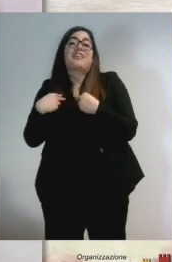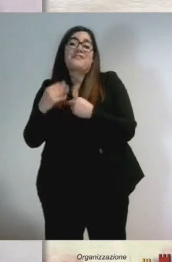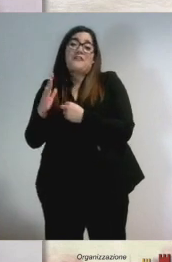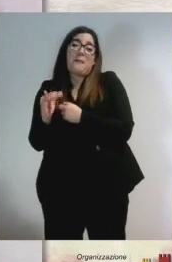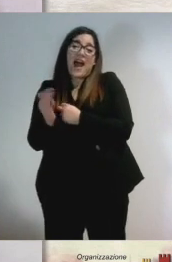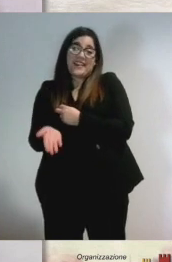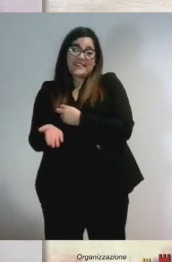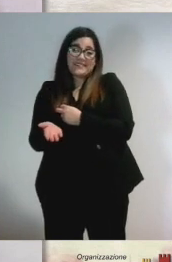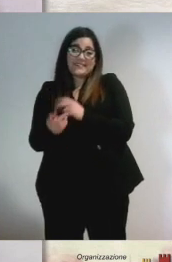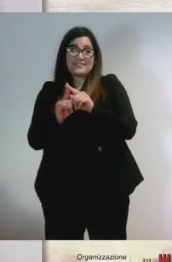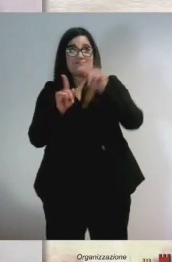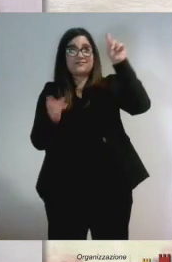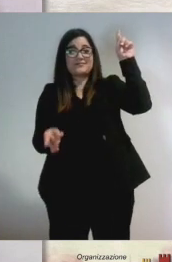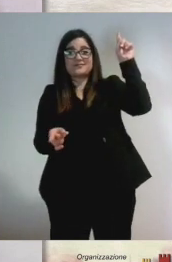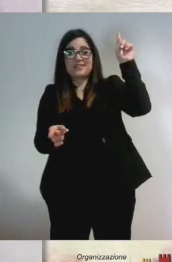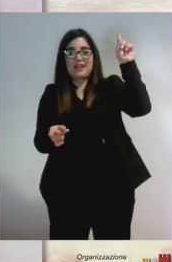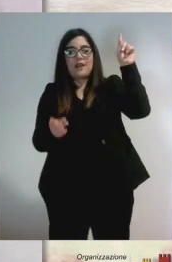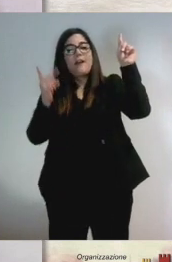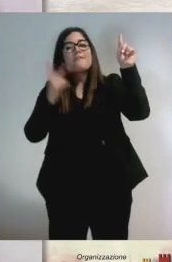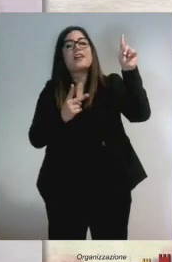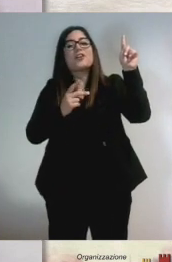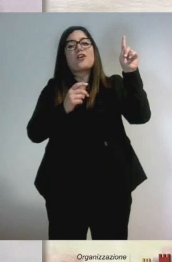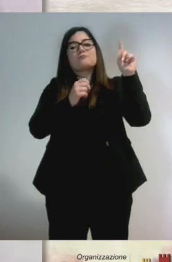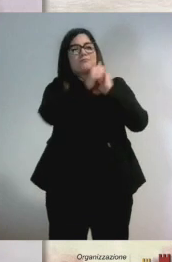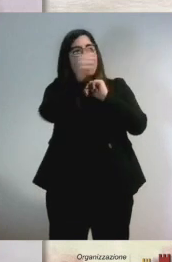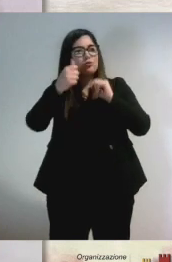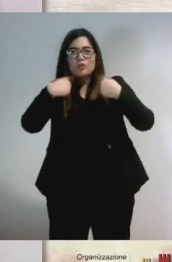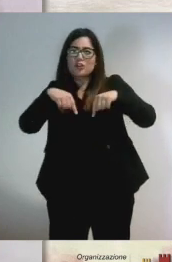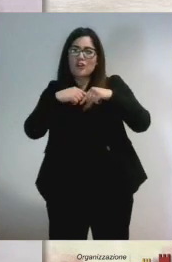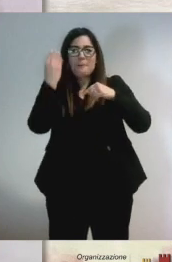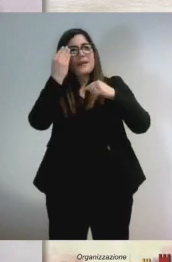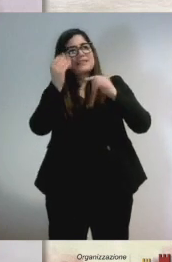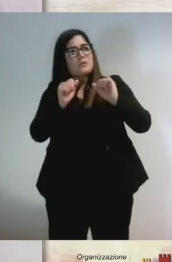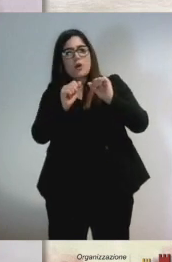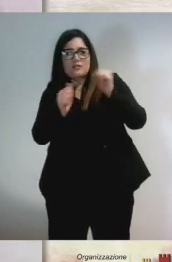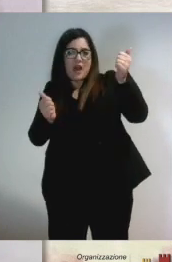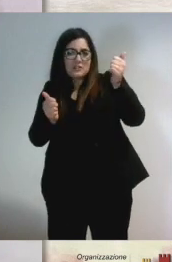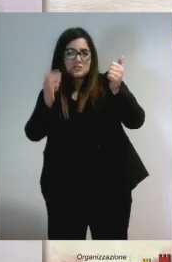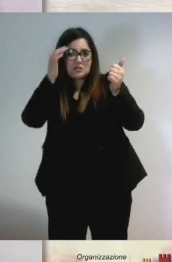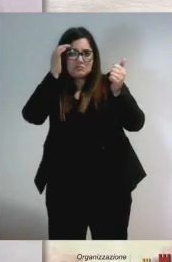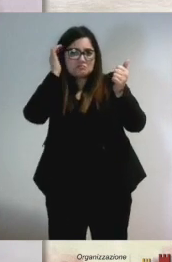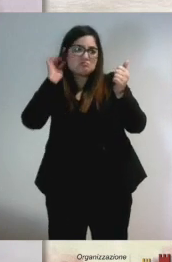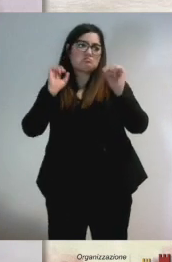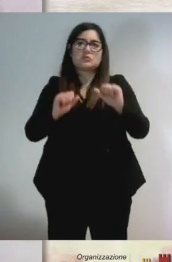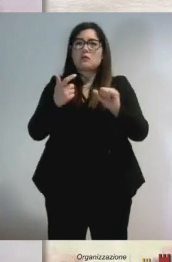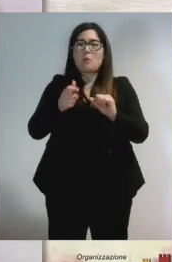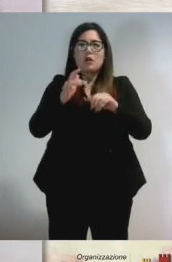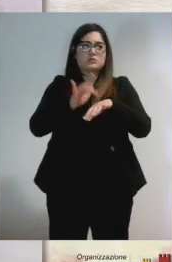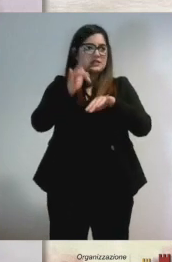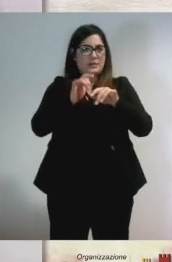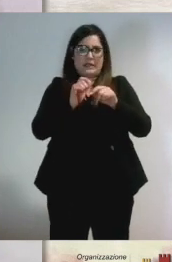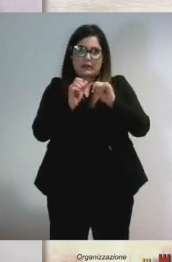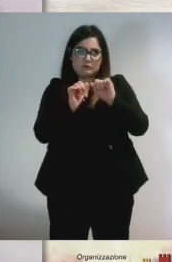da come ognuno di noi la pensa perché ci sono temi su cui ci sono sensibilità diverse